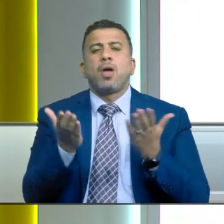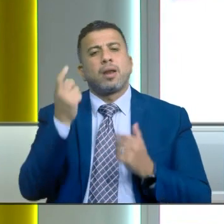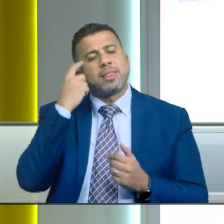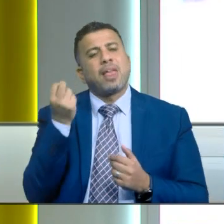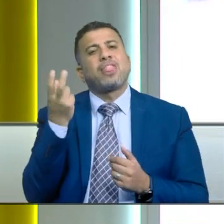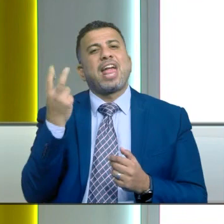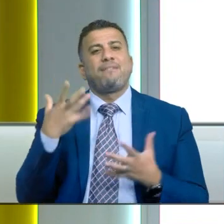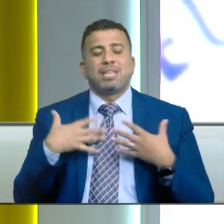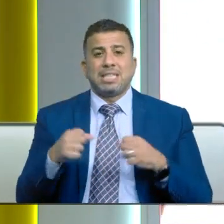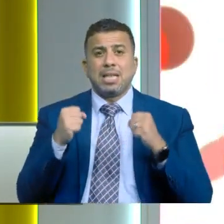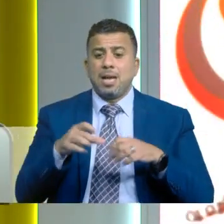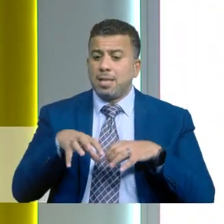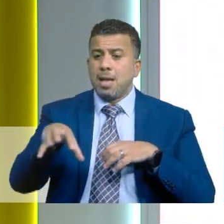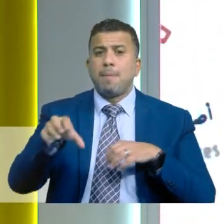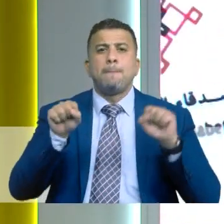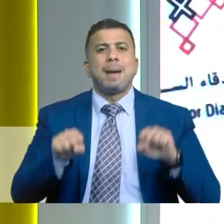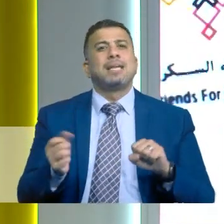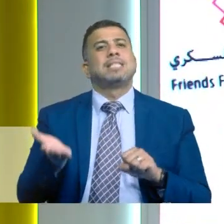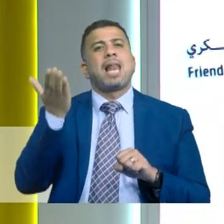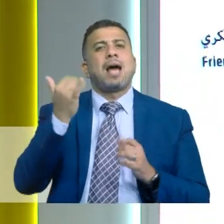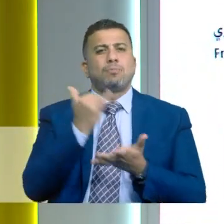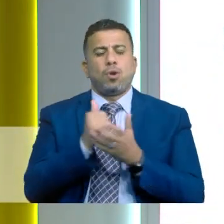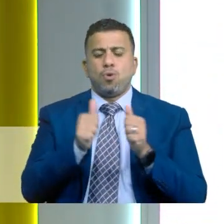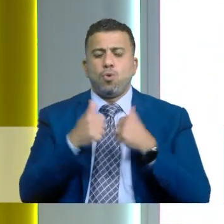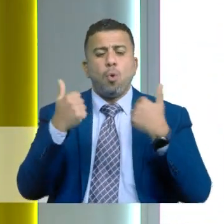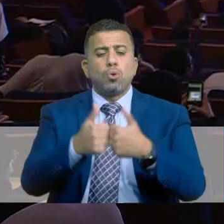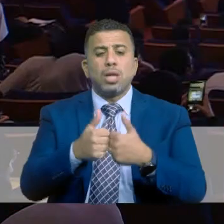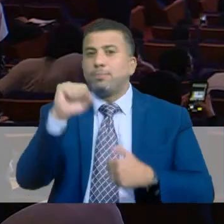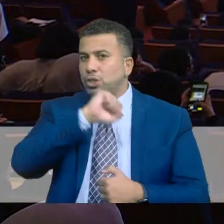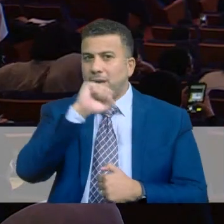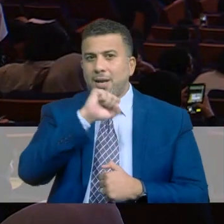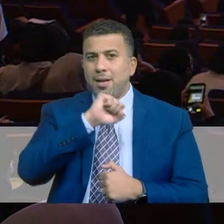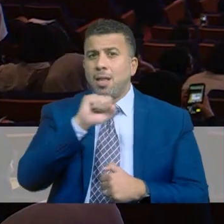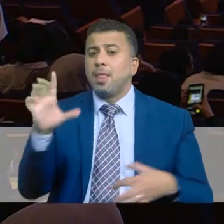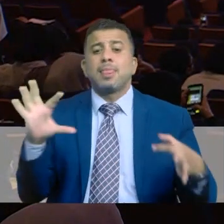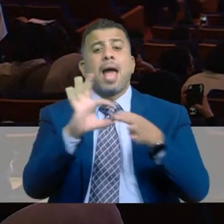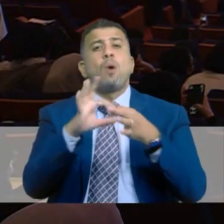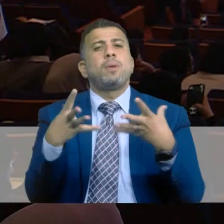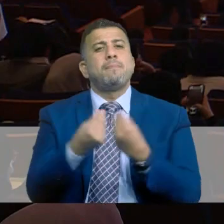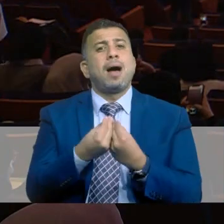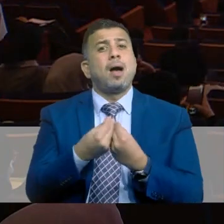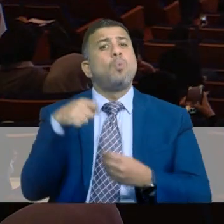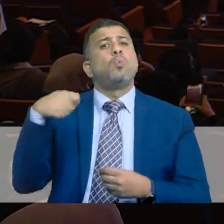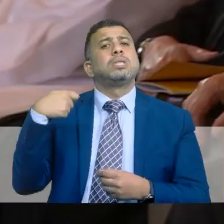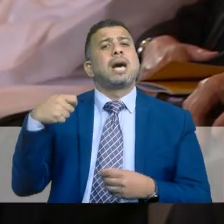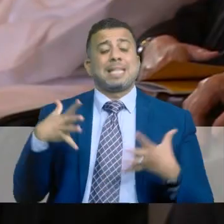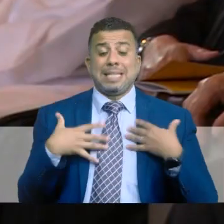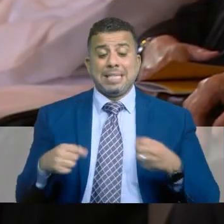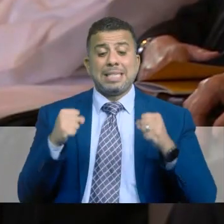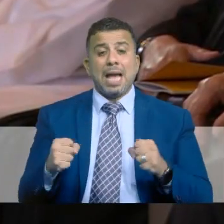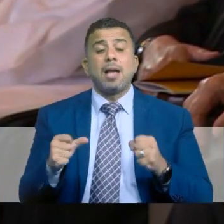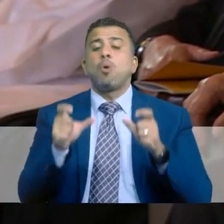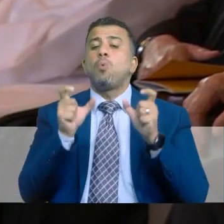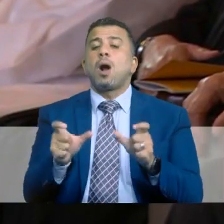التثقيف الصحي التابعة للمجلس الأعلى لشؤون الأسرة في الشارقة بالتعاون مع وزارة الصحة